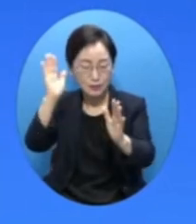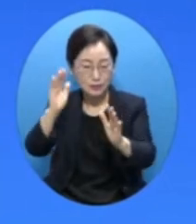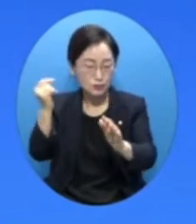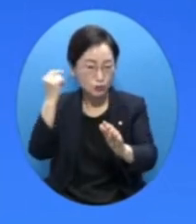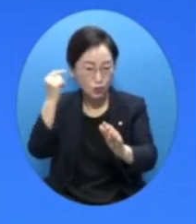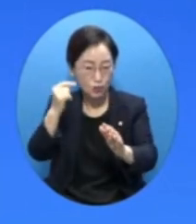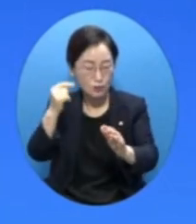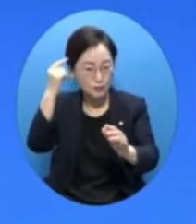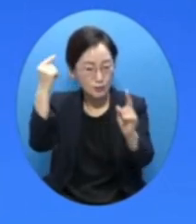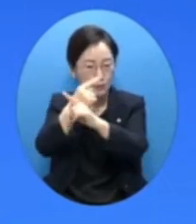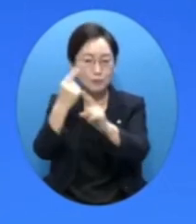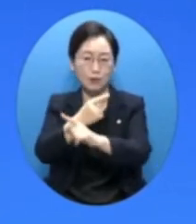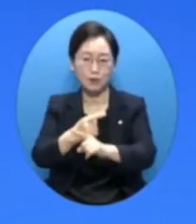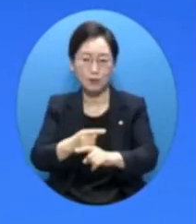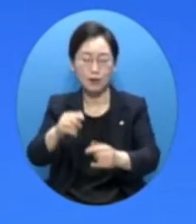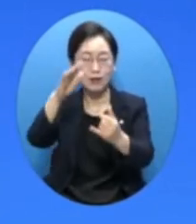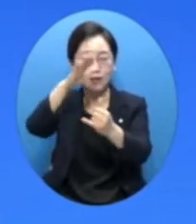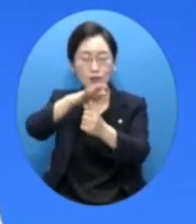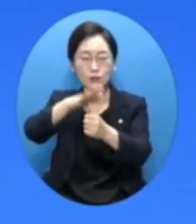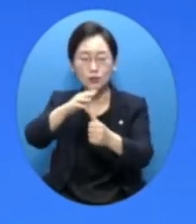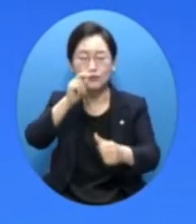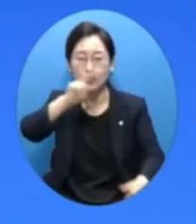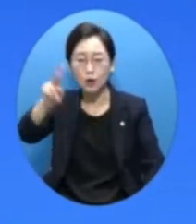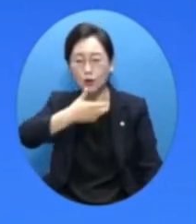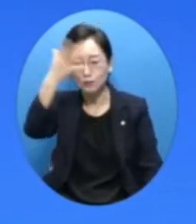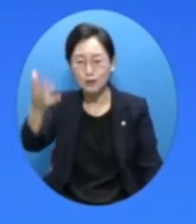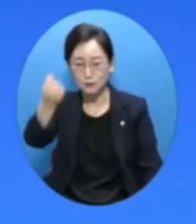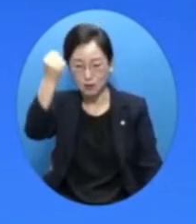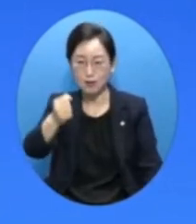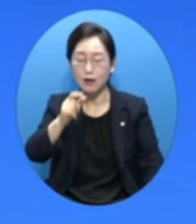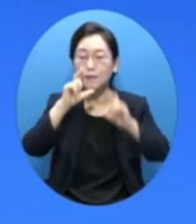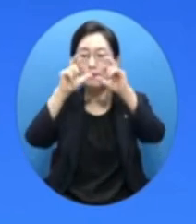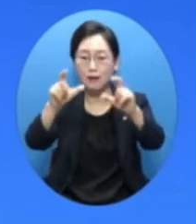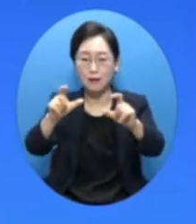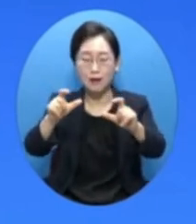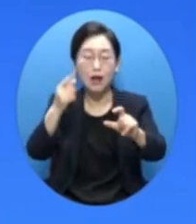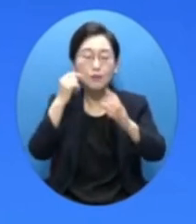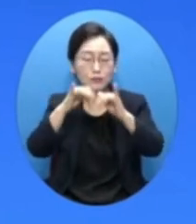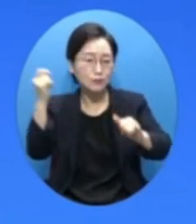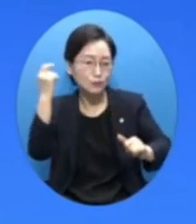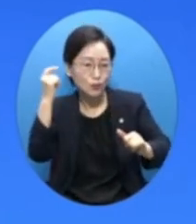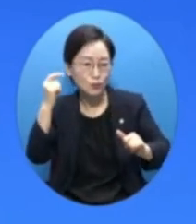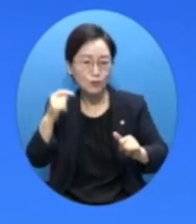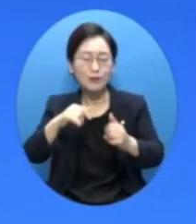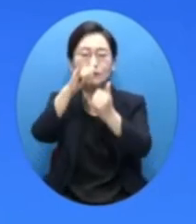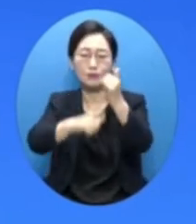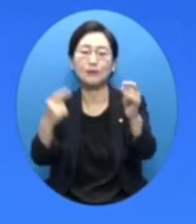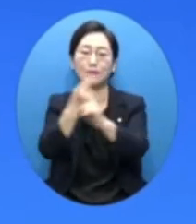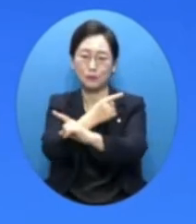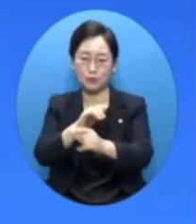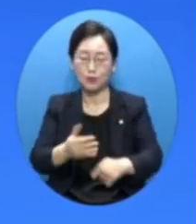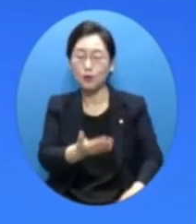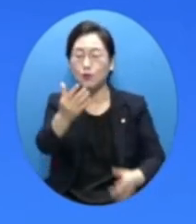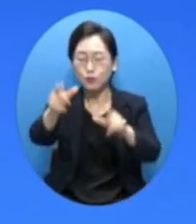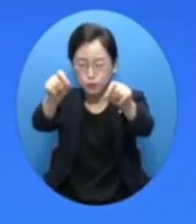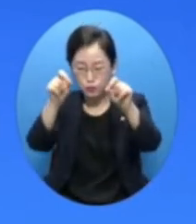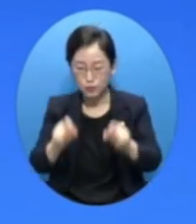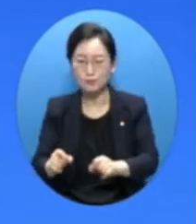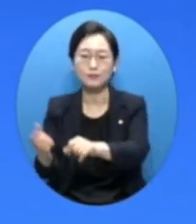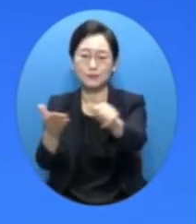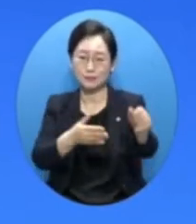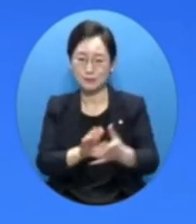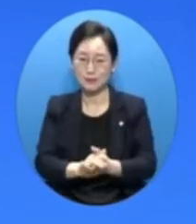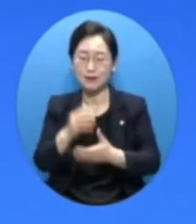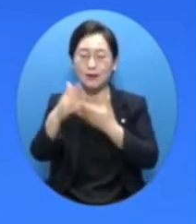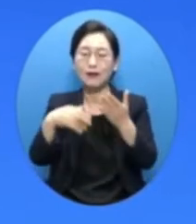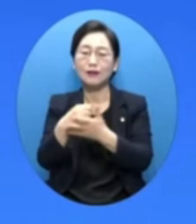소년이여 청년들이여 꿈을 가지라, 그 말이 일본 역사를 바꿔놓았습니다. 여러분, 우리가 예수님 앞에서 꿈을 가지면 위대한 역사가 일어나는 것입니다.